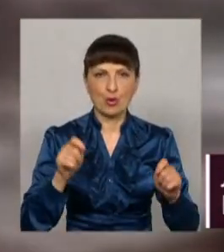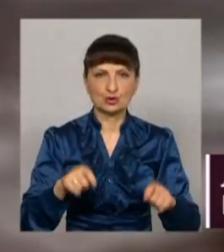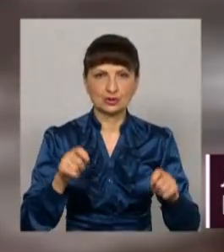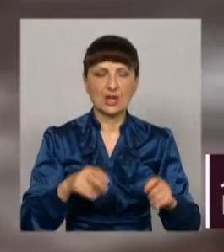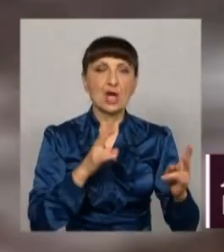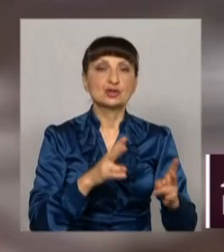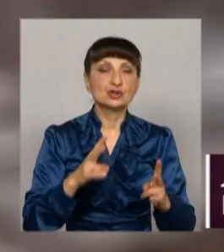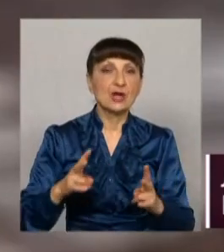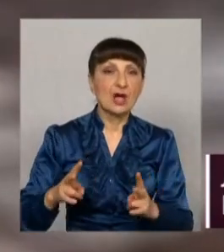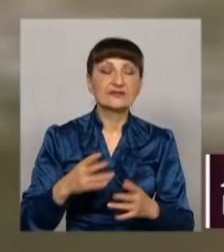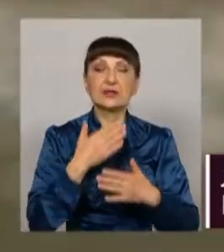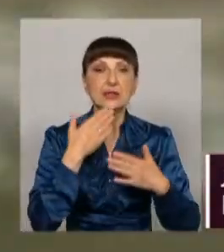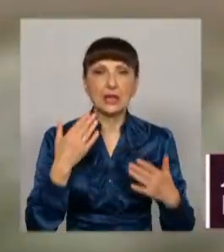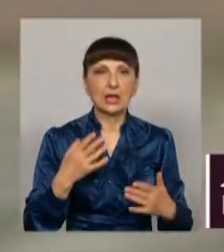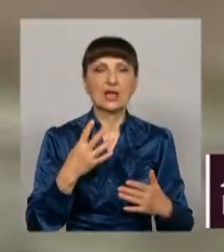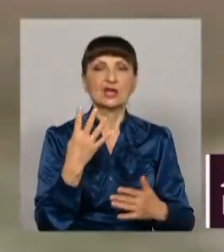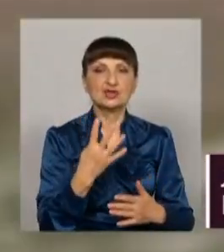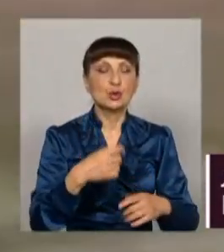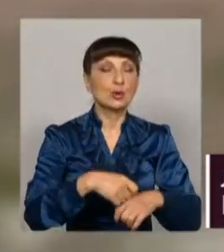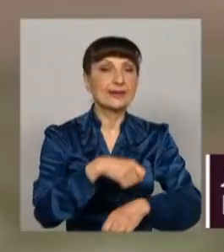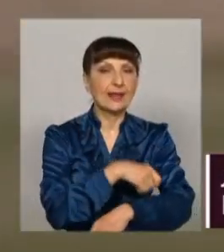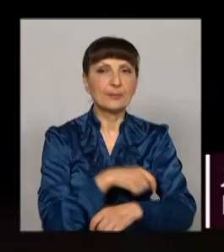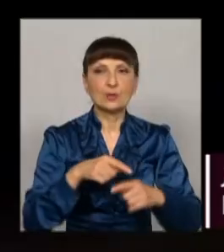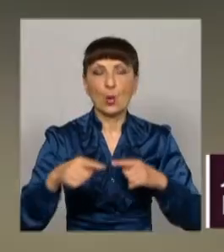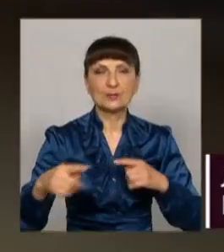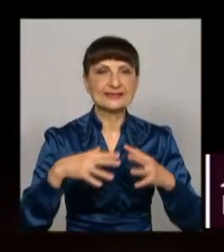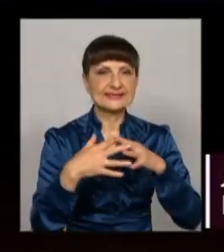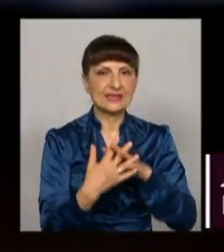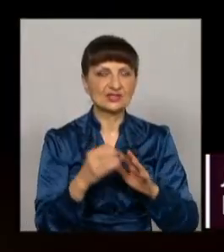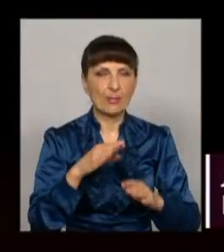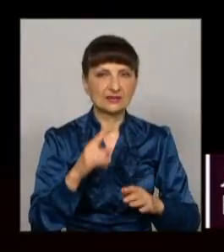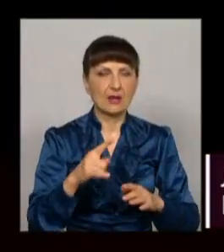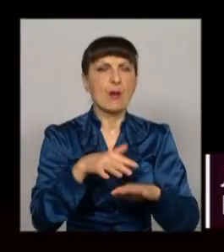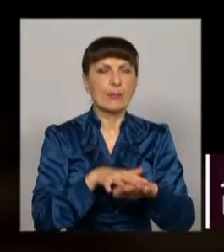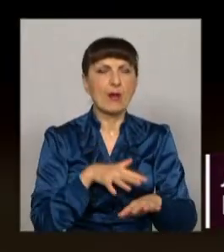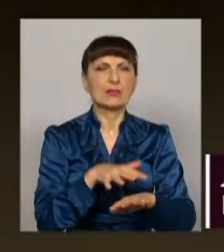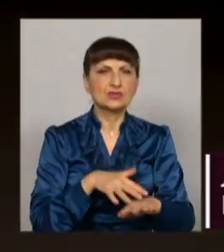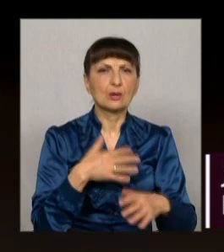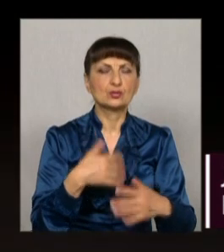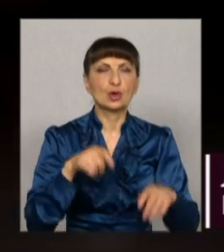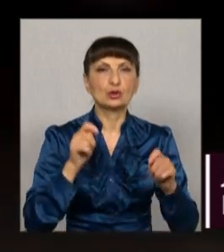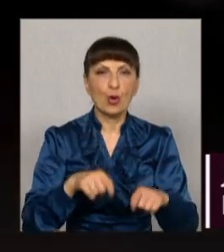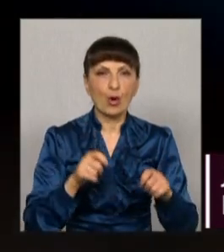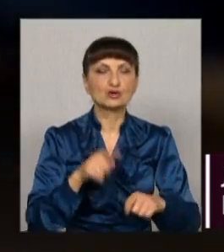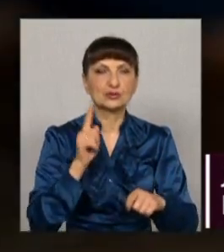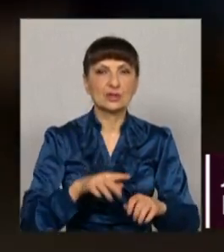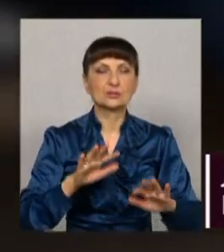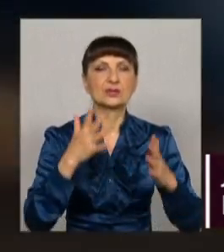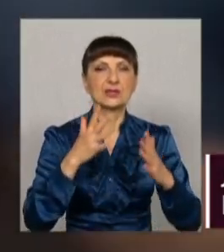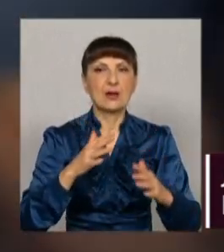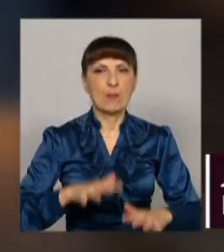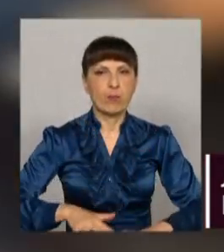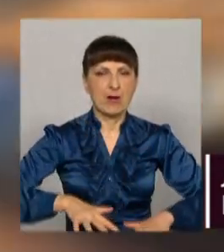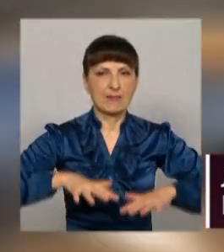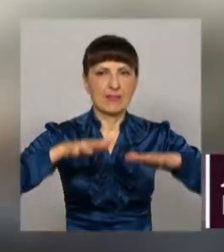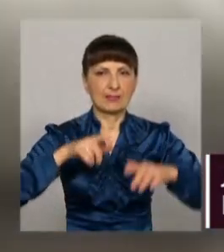Жертв и пострадавших нет. В 4 километрах от села Шербаты из-за продолжавшихся дождей также произошло резкое поднятие